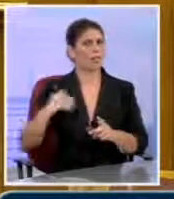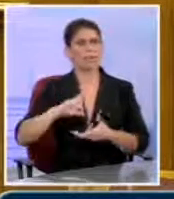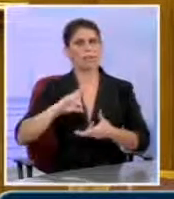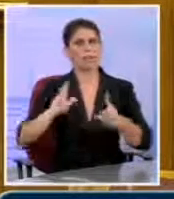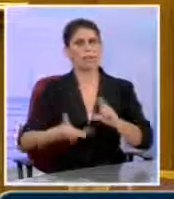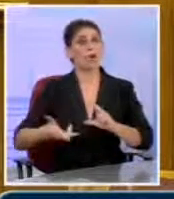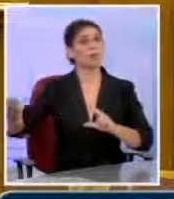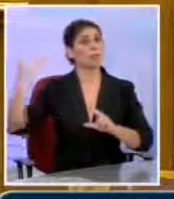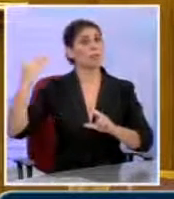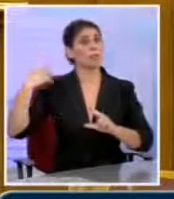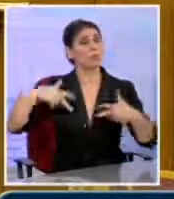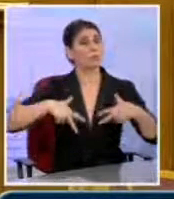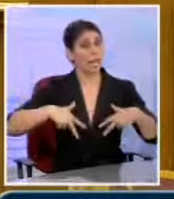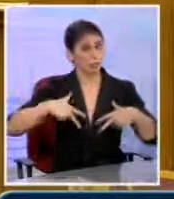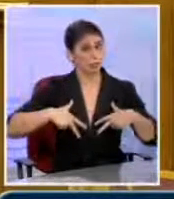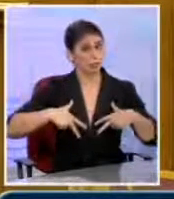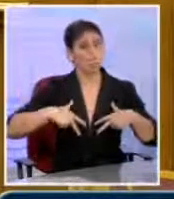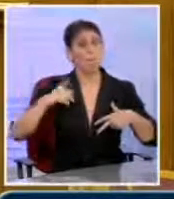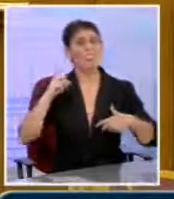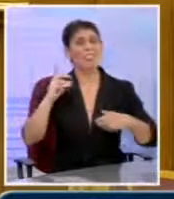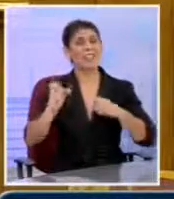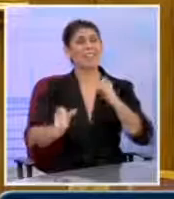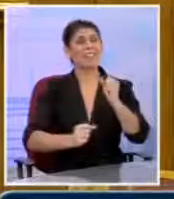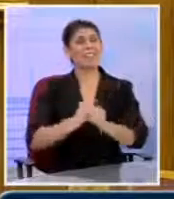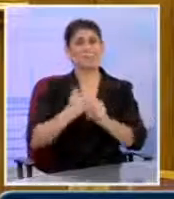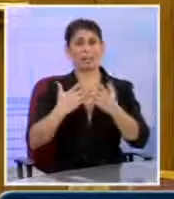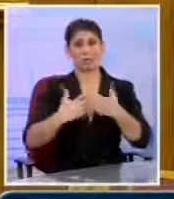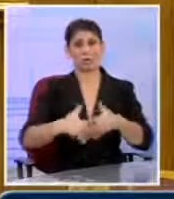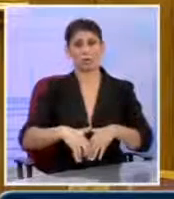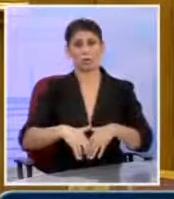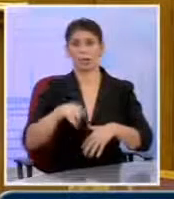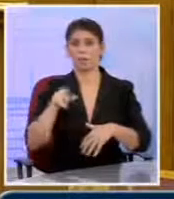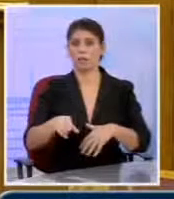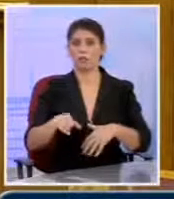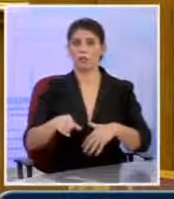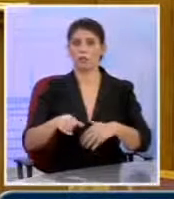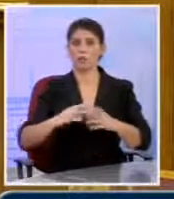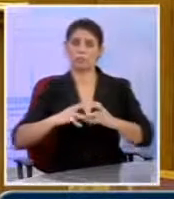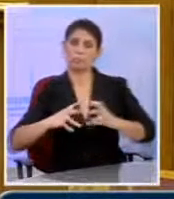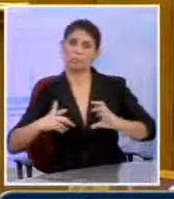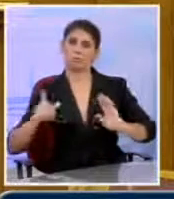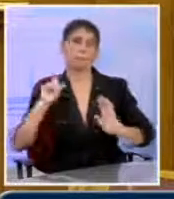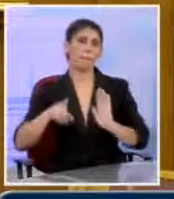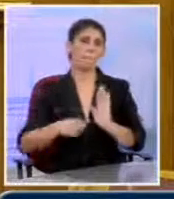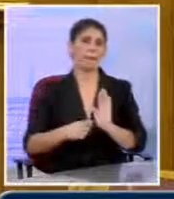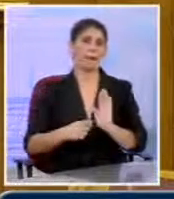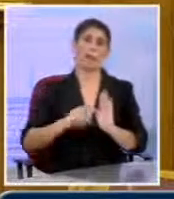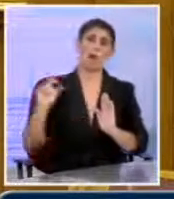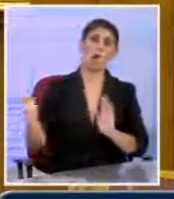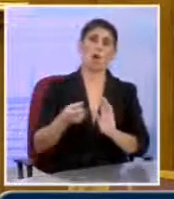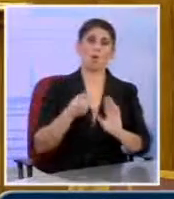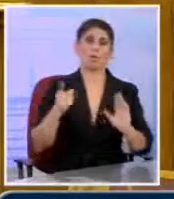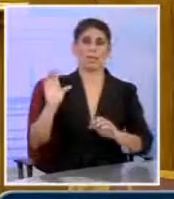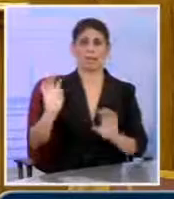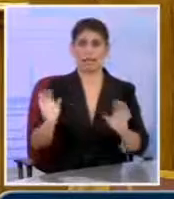παγκόσμιο προηγούμενο χώρας που επί δεκαετίες να λειτουργούν κατά αυτόν τον ημιπαράνομο τρόπο όλοι οι ραδιοτηλεοπτικοί